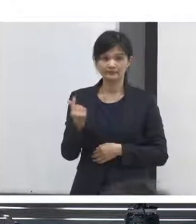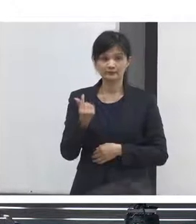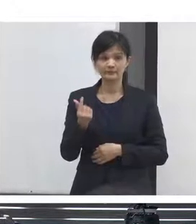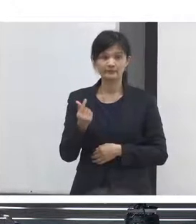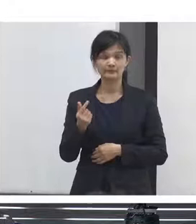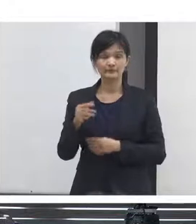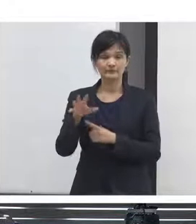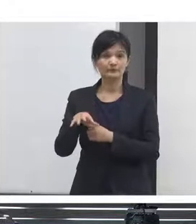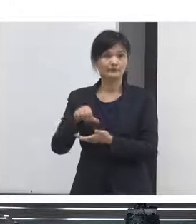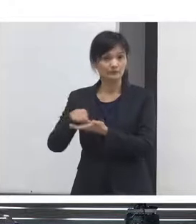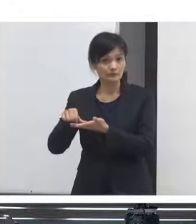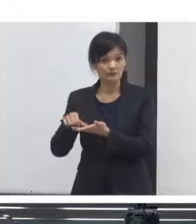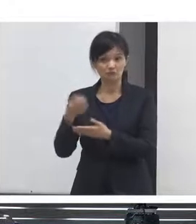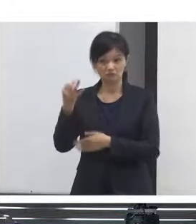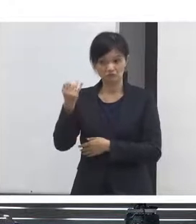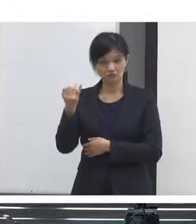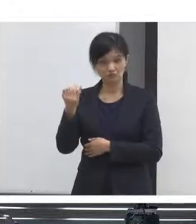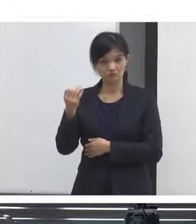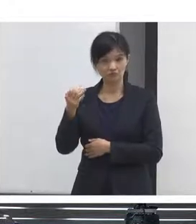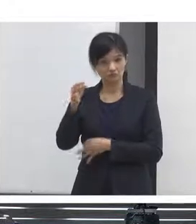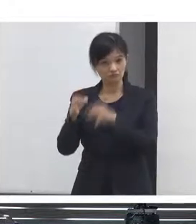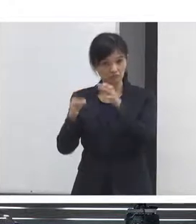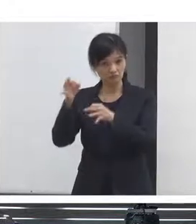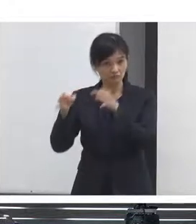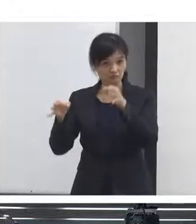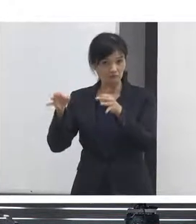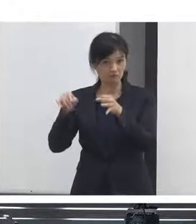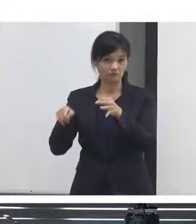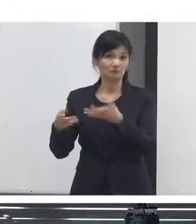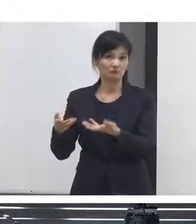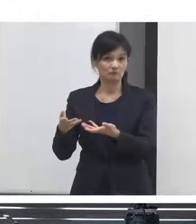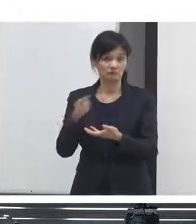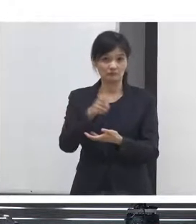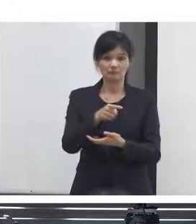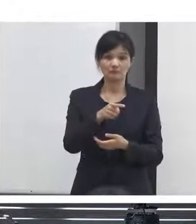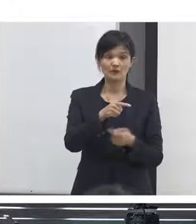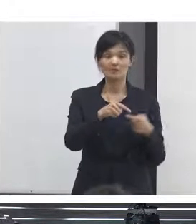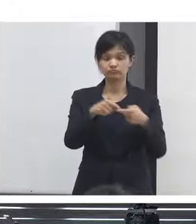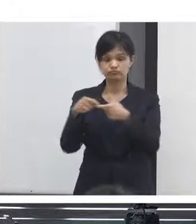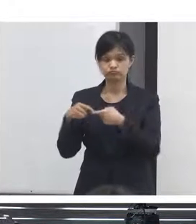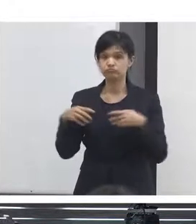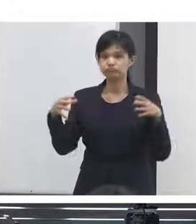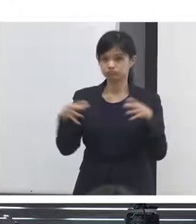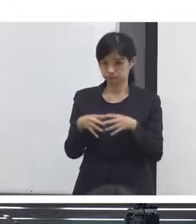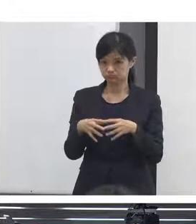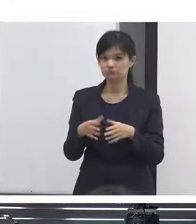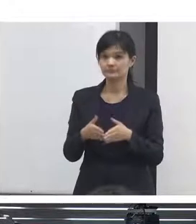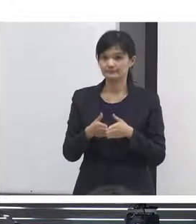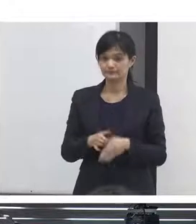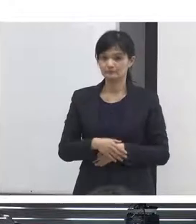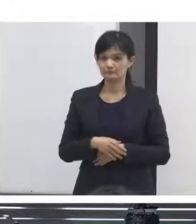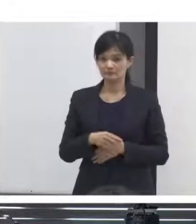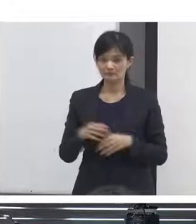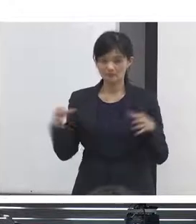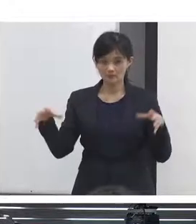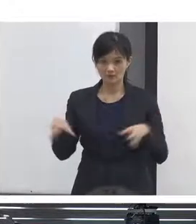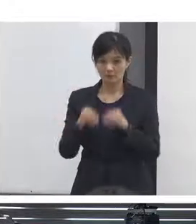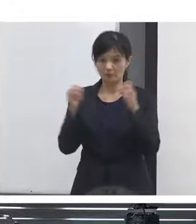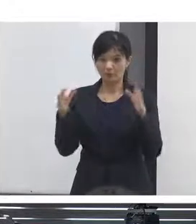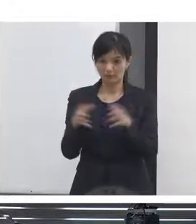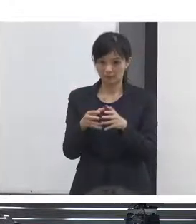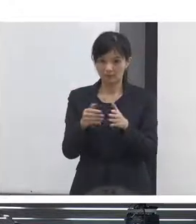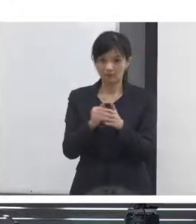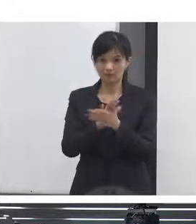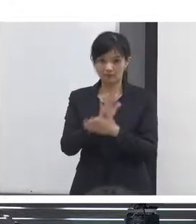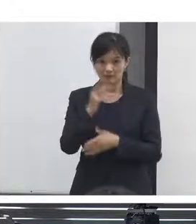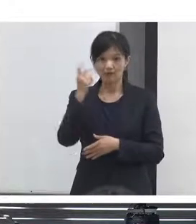农作物的这个价格资讯的部分，也应该跟它做一个产生一个整合。整合之后呢，我们就可以知道说、啊、哪一种的农作物它的价格或是它